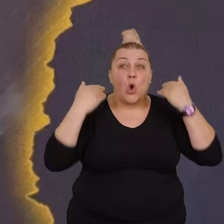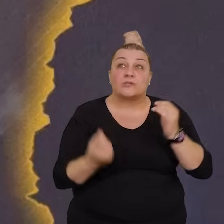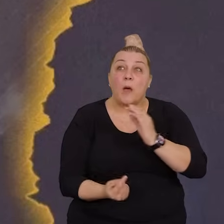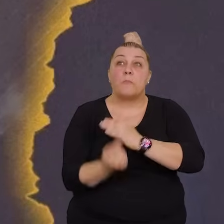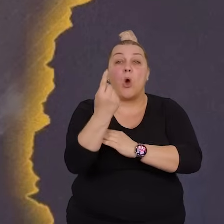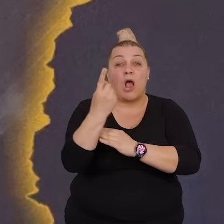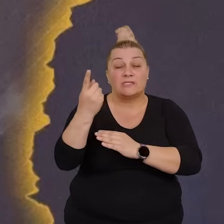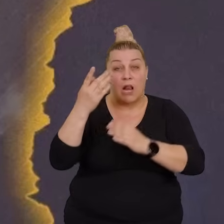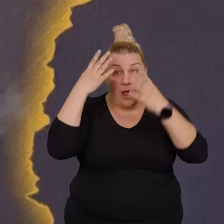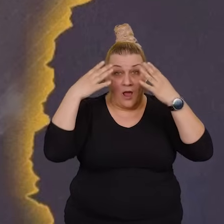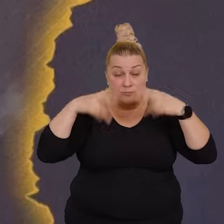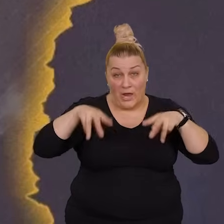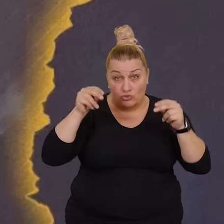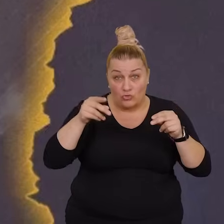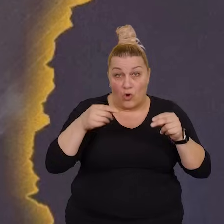Međugorje priznato,